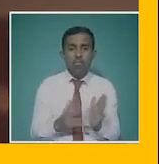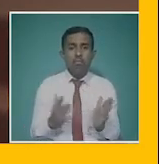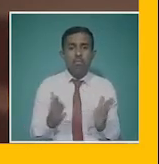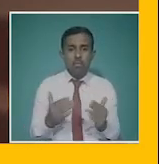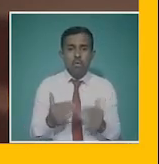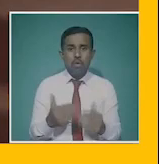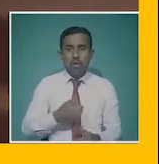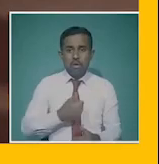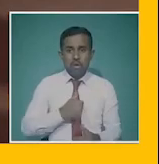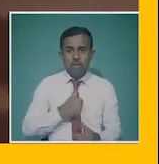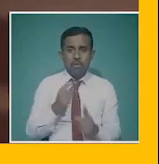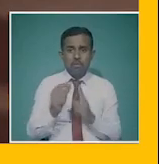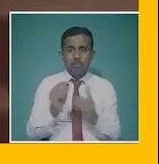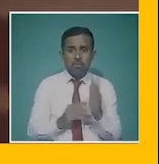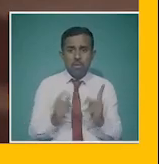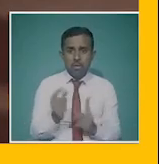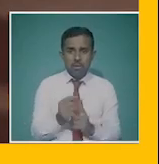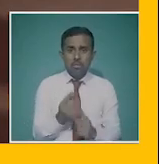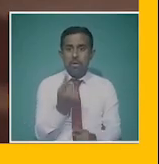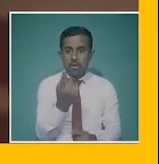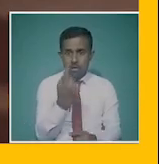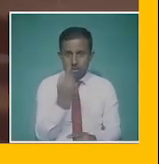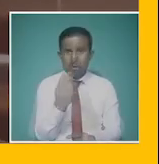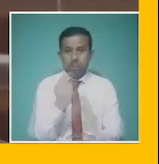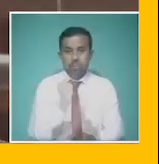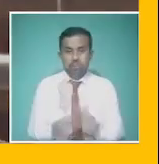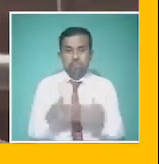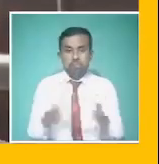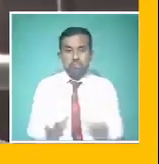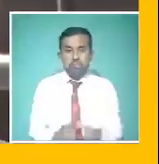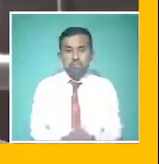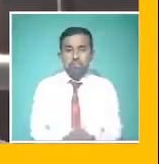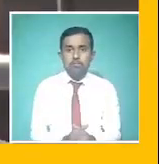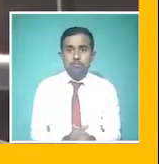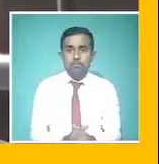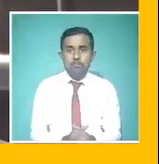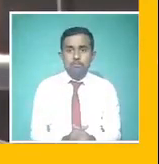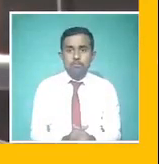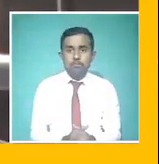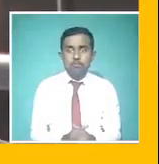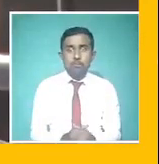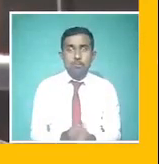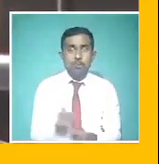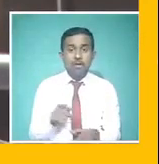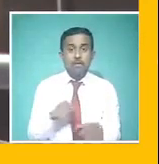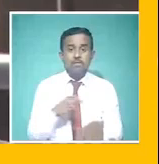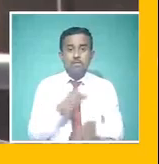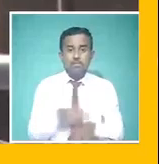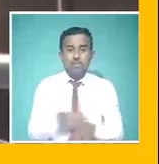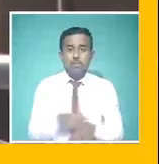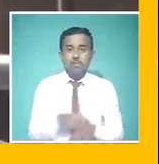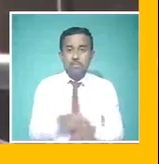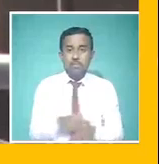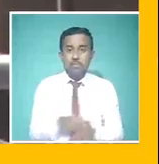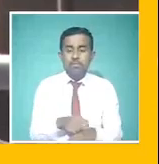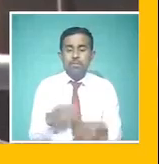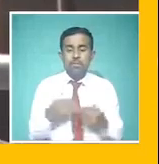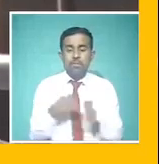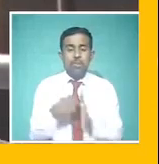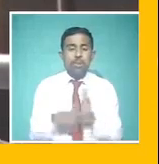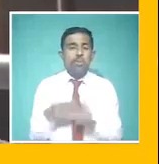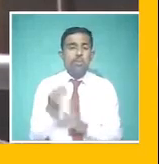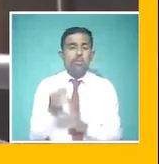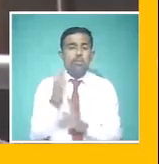හොඳ. මේ විවාදය හොඳටම උණුසුම් වුණේ හවස් වරුවේ. විපක්ෂ නාඩු පක්ෂට එල්ල වුණු චෝදනා වැඩි වෙනකොට